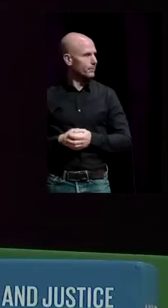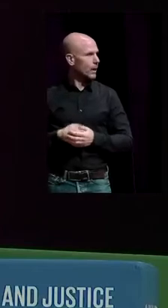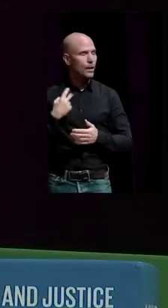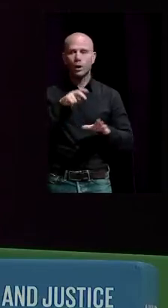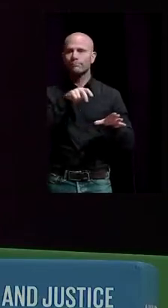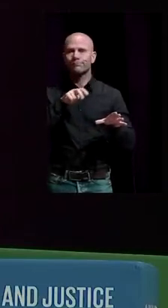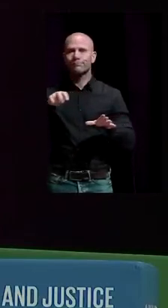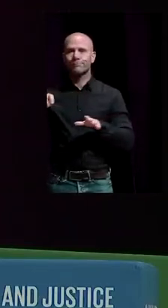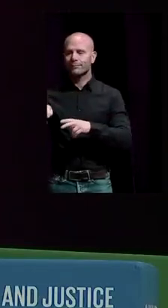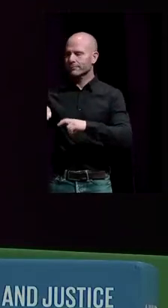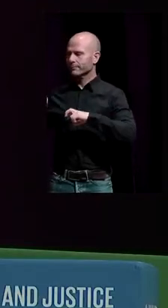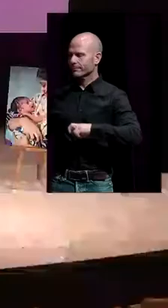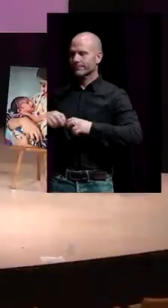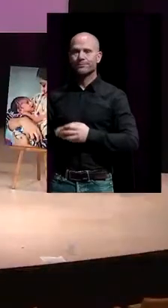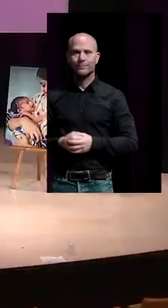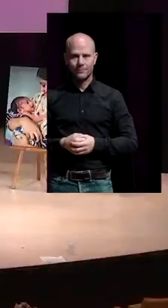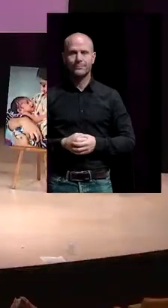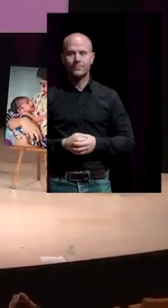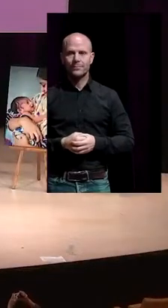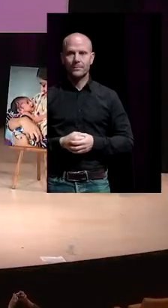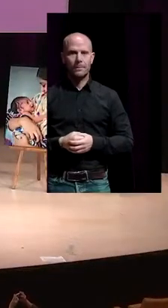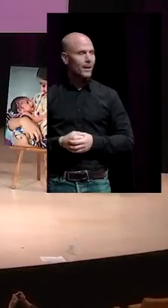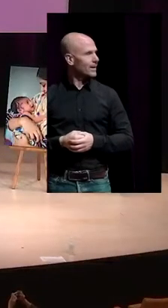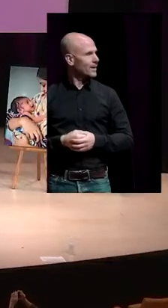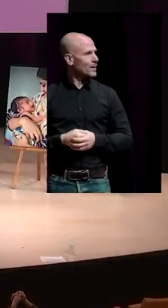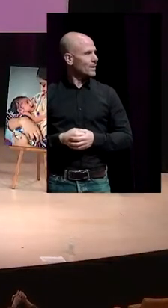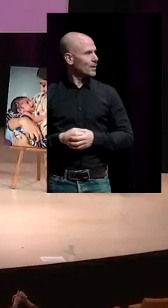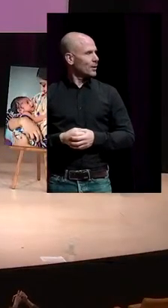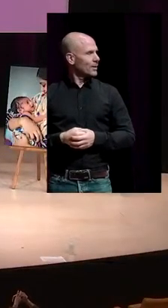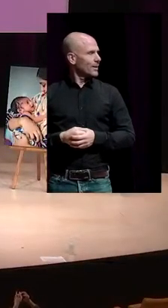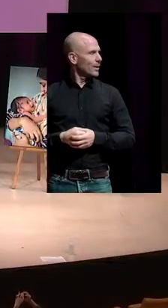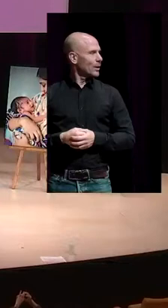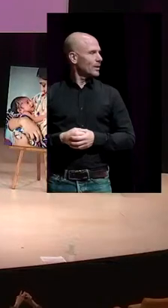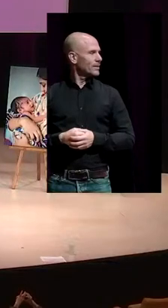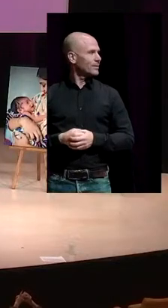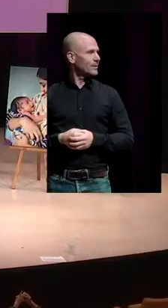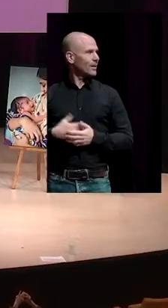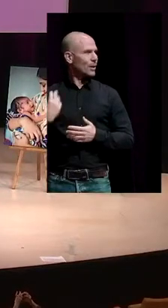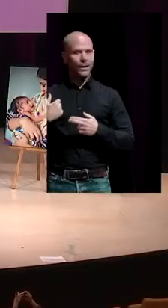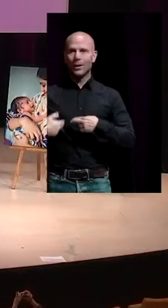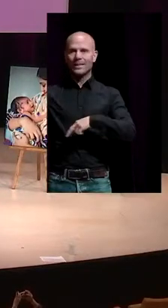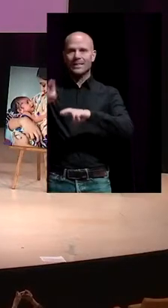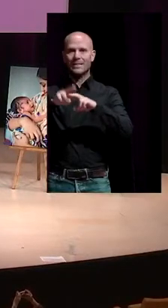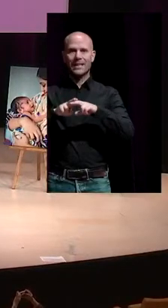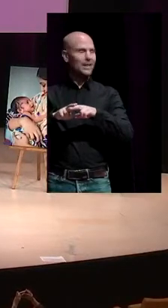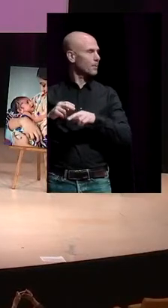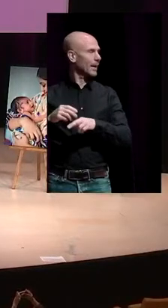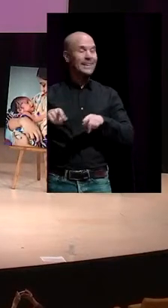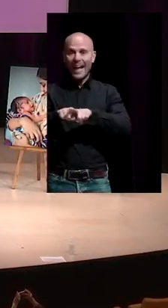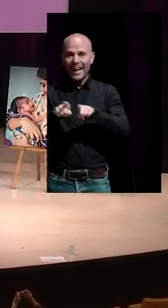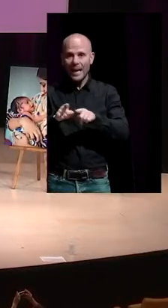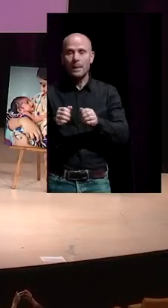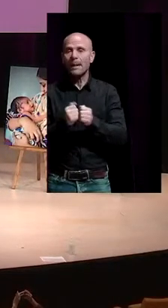bortåt här till den här fantastiska panelen och sätta mig nära, men inte för